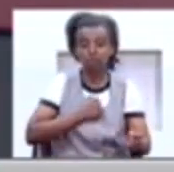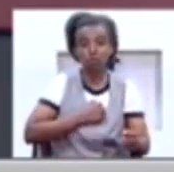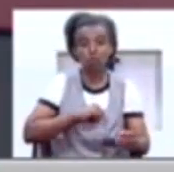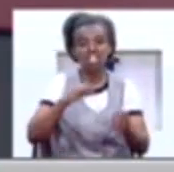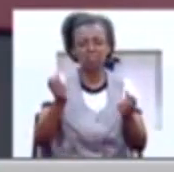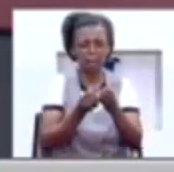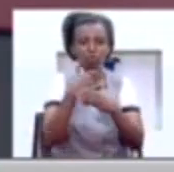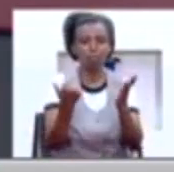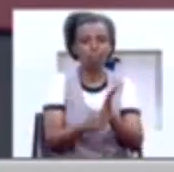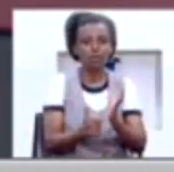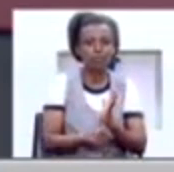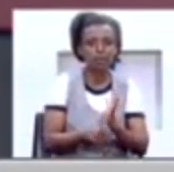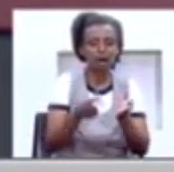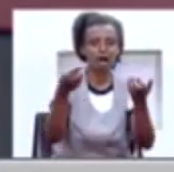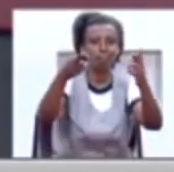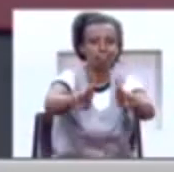yego yagiraga ibibazo cyane